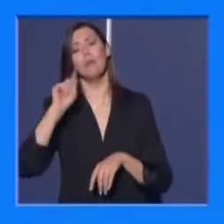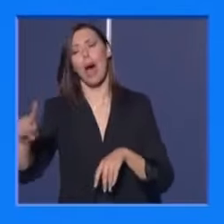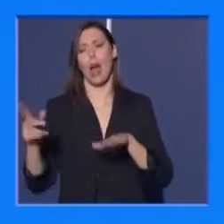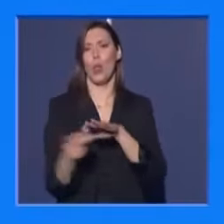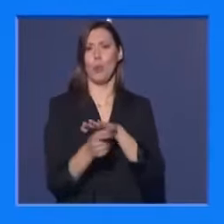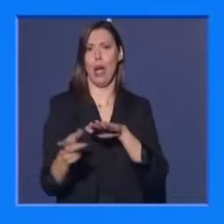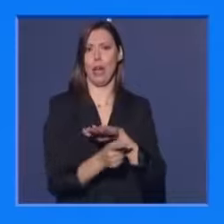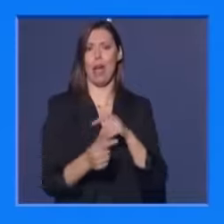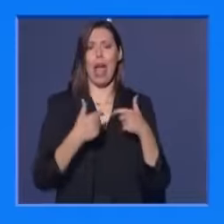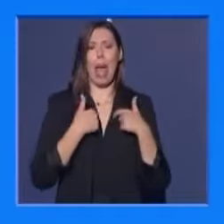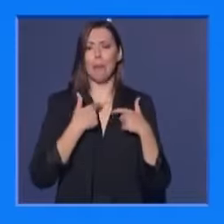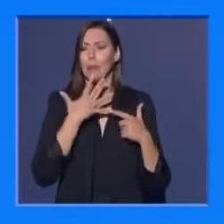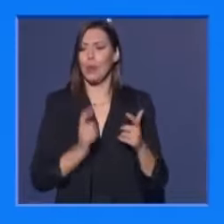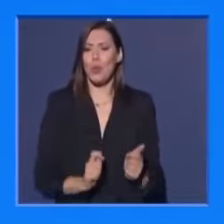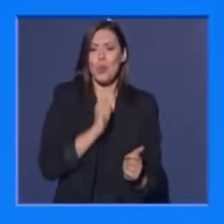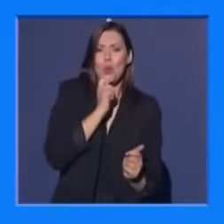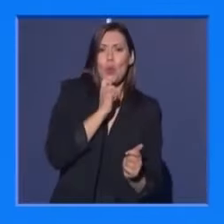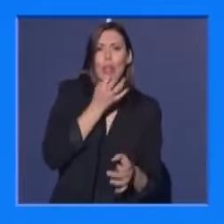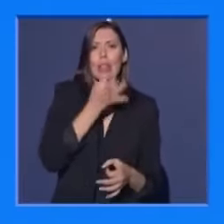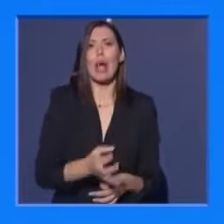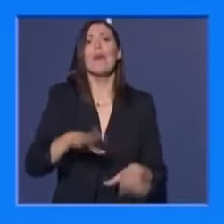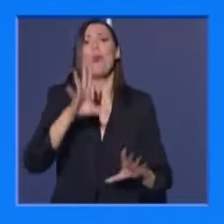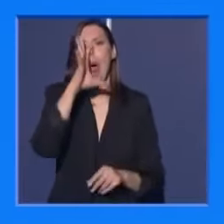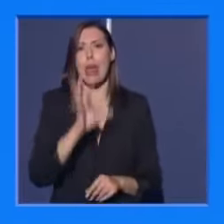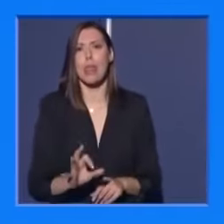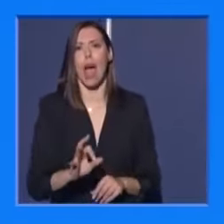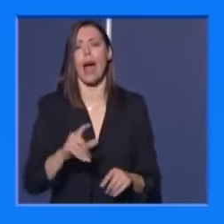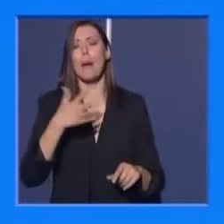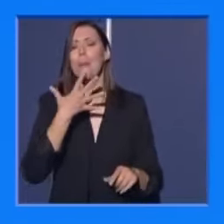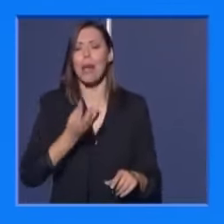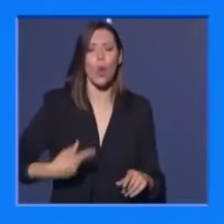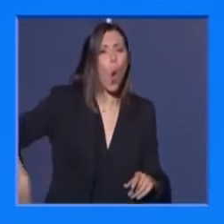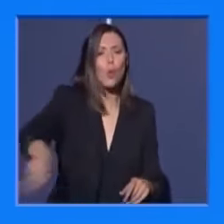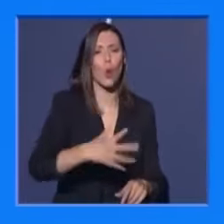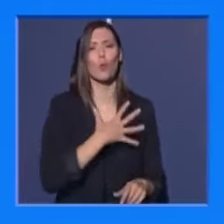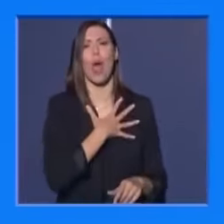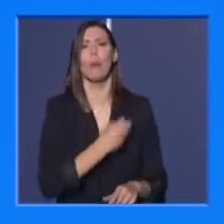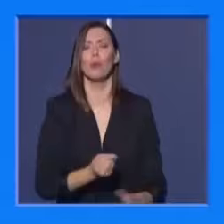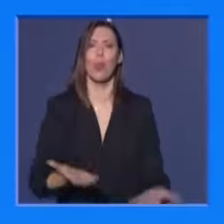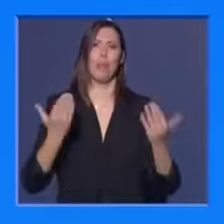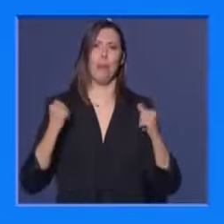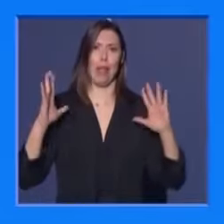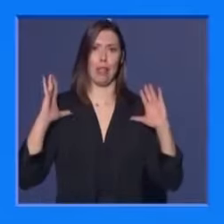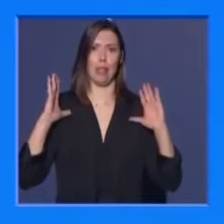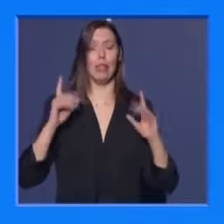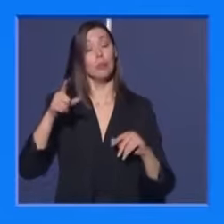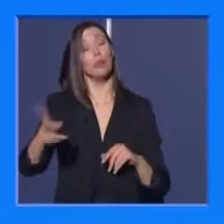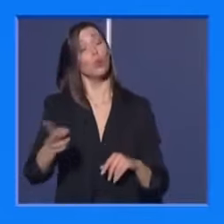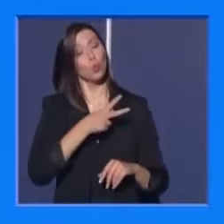δεν θα πείσουμε τον κόσμο που ξέρει την αλήθεια. Έκανε άριστα η κυβέρνηση που διευκρίνησε